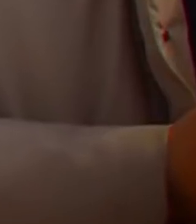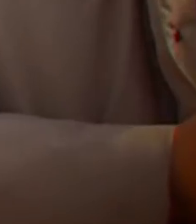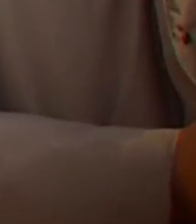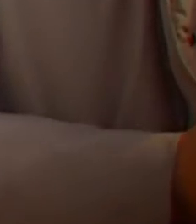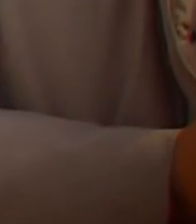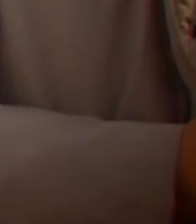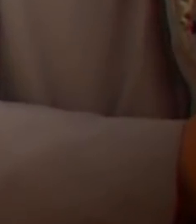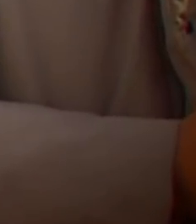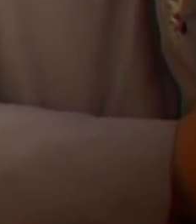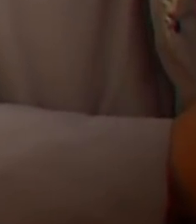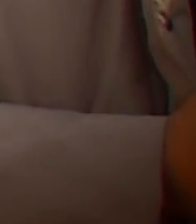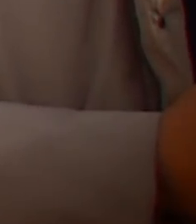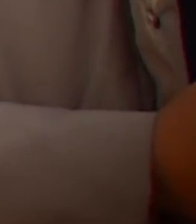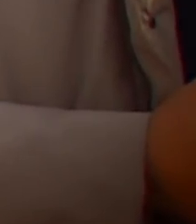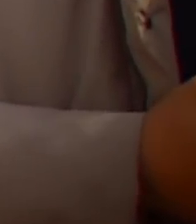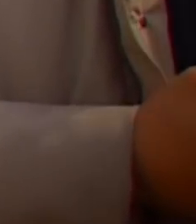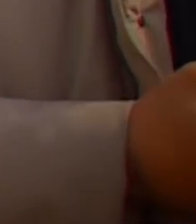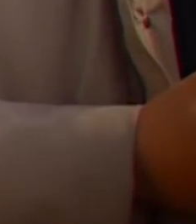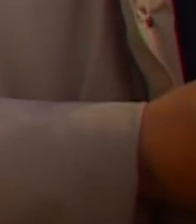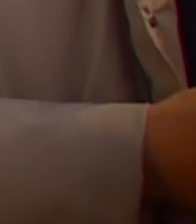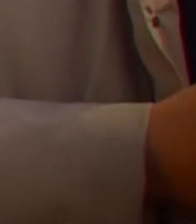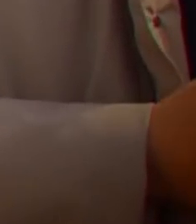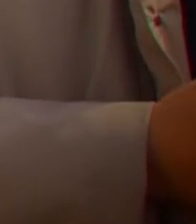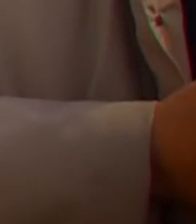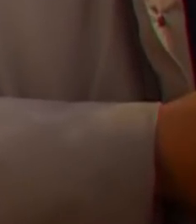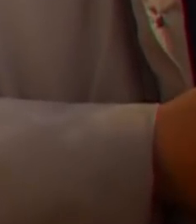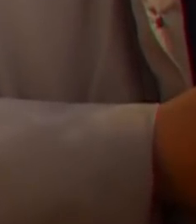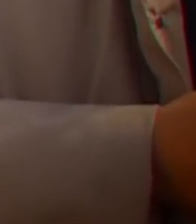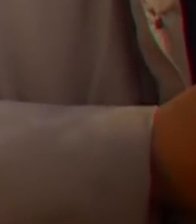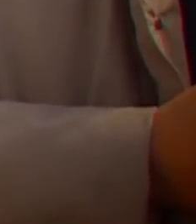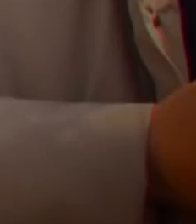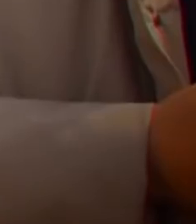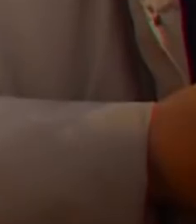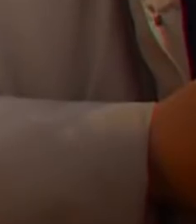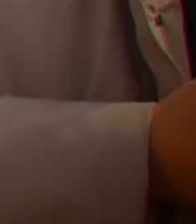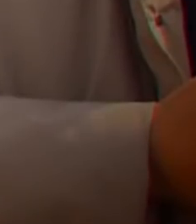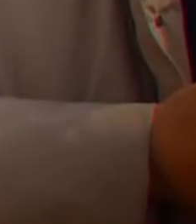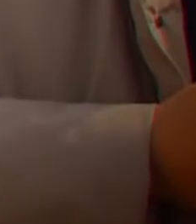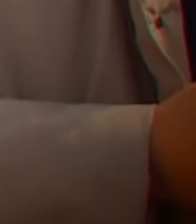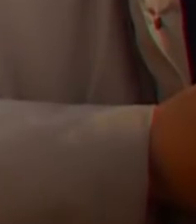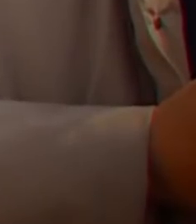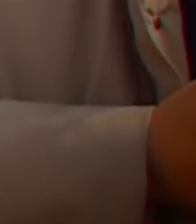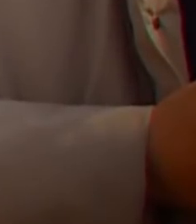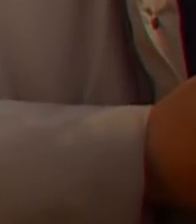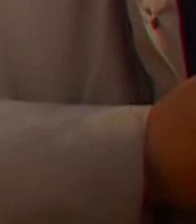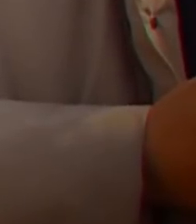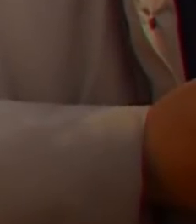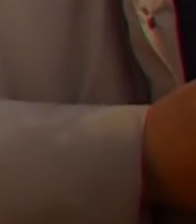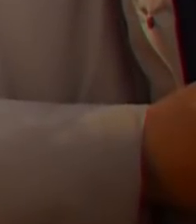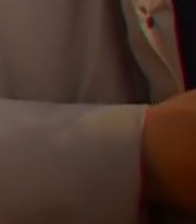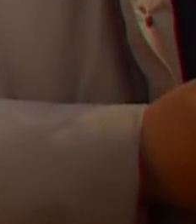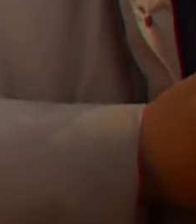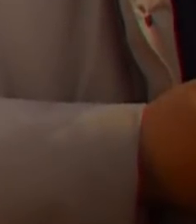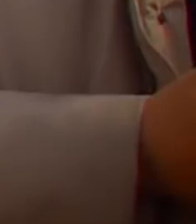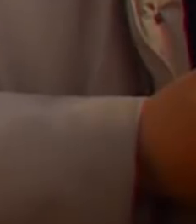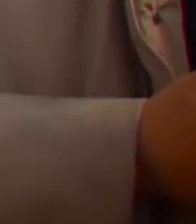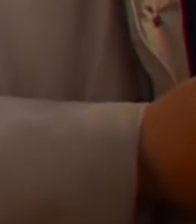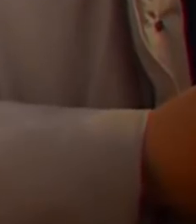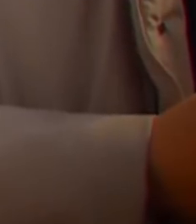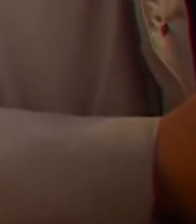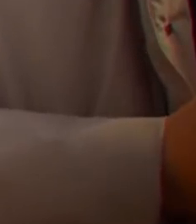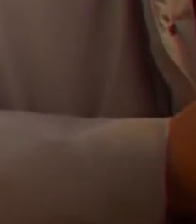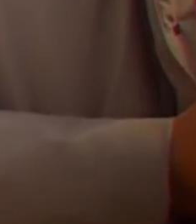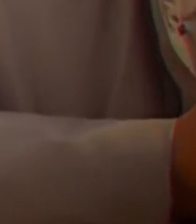국민 경선을 통해서 후보 당일날 하지 않는 제안을 했고 어떠한 답을 지금 이 순간까지도 듣지 못했습니다